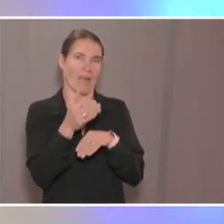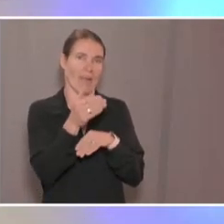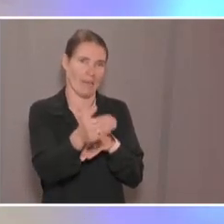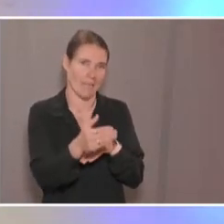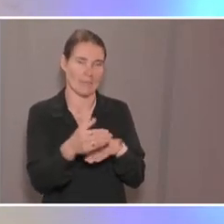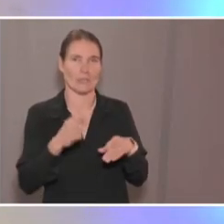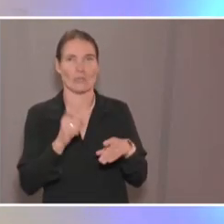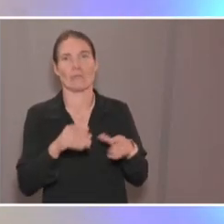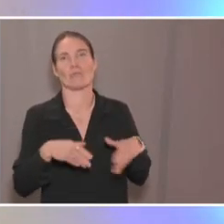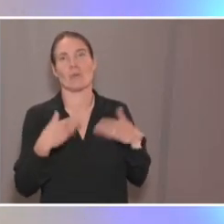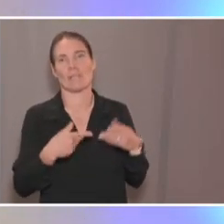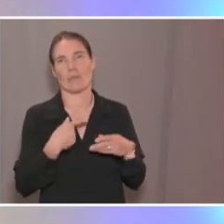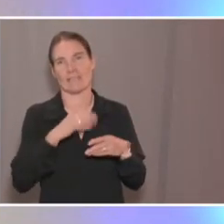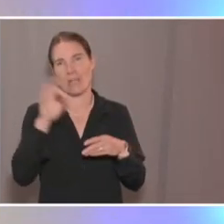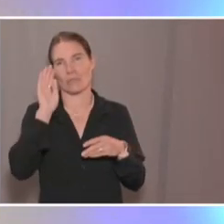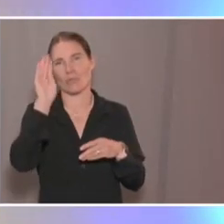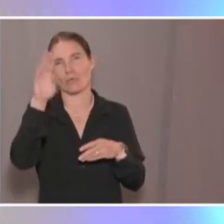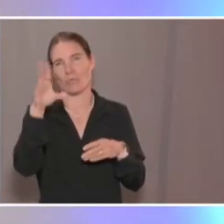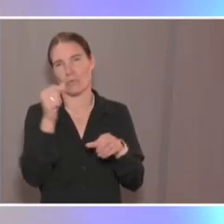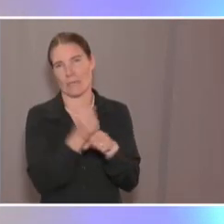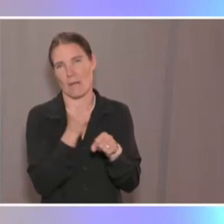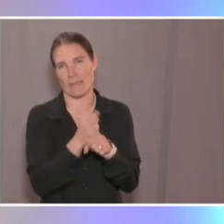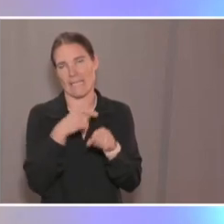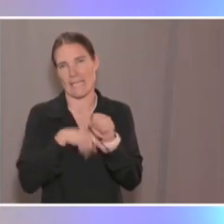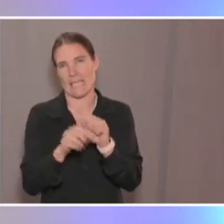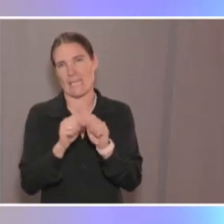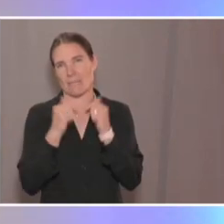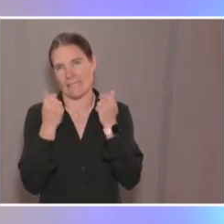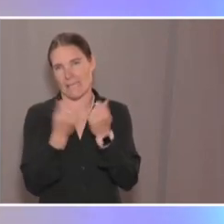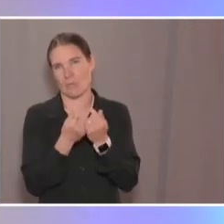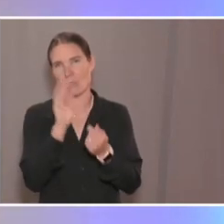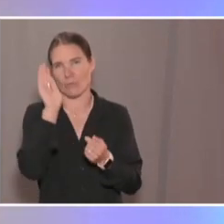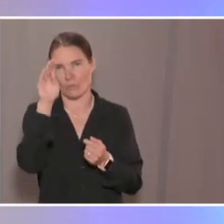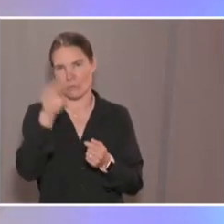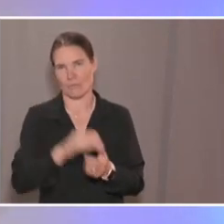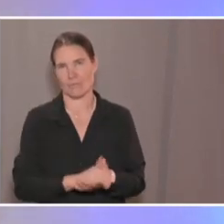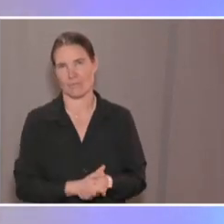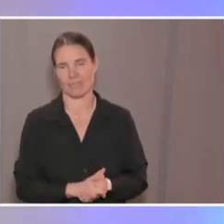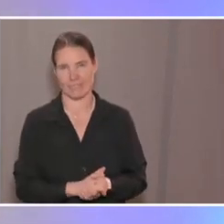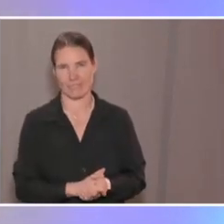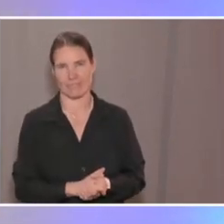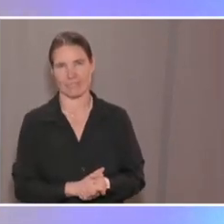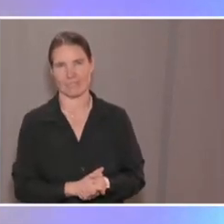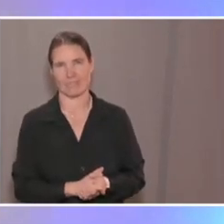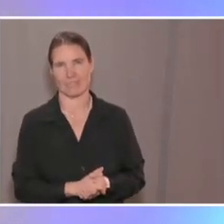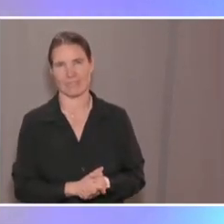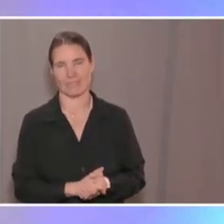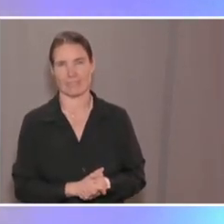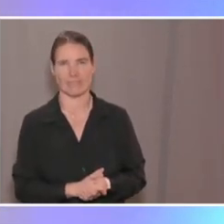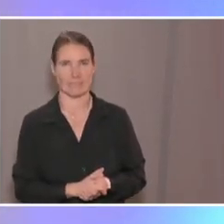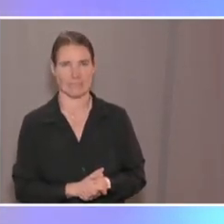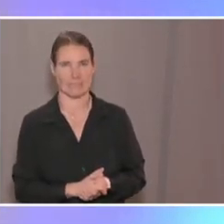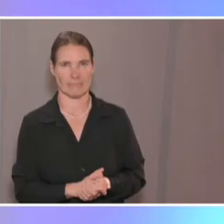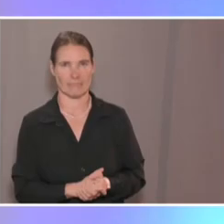die zukünftige Zusammenarbeit in dem Gremium. Wir sind ja zu fünft und mit Ihnen als Präsidium.